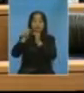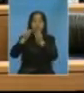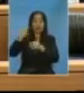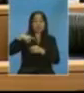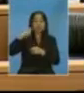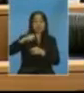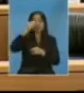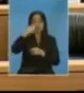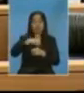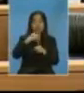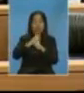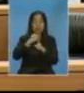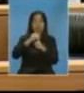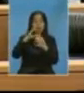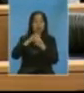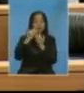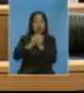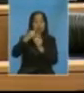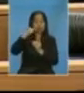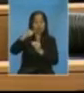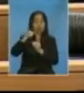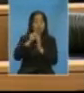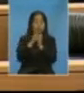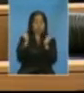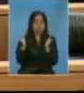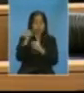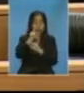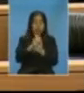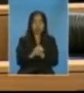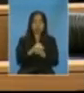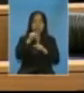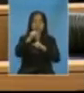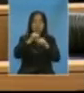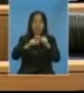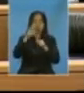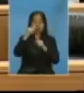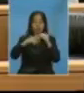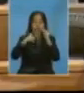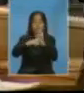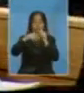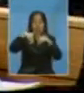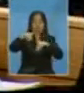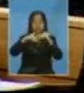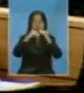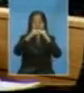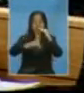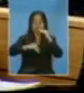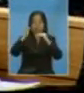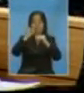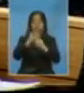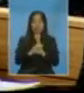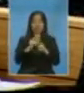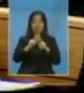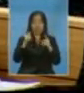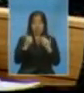ขยายกรอบการขาดดุลงบประมาณครับไม่ใช่สัดส่วนหรือเพดานหนี้สาธารณะแต่วันนี้เมื่